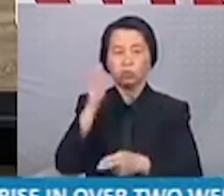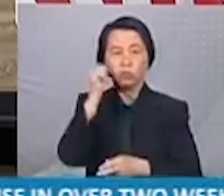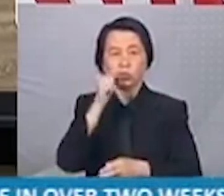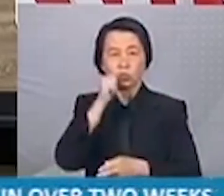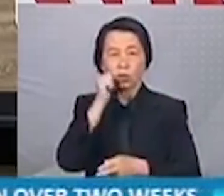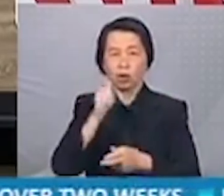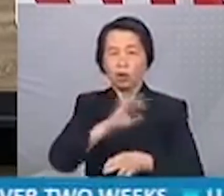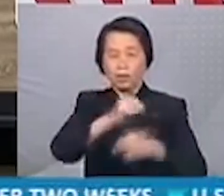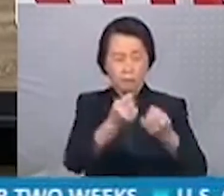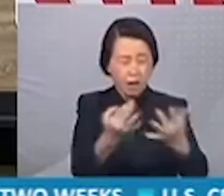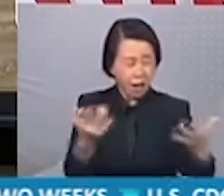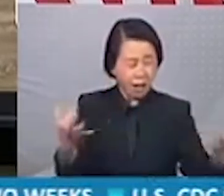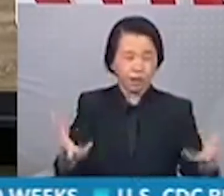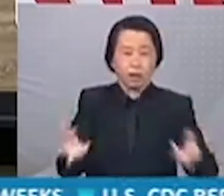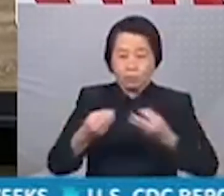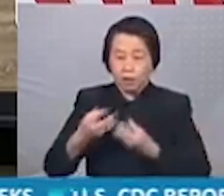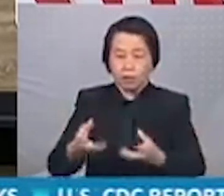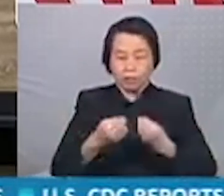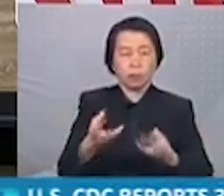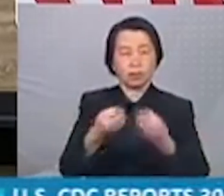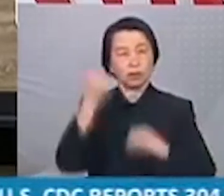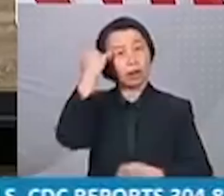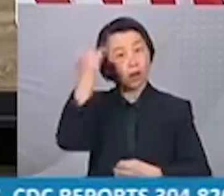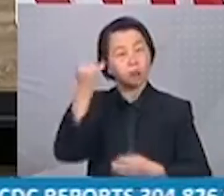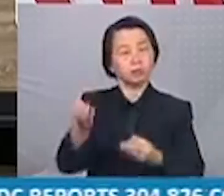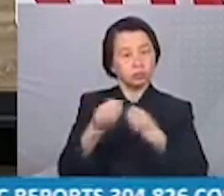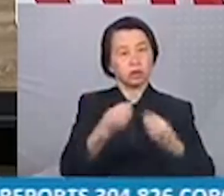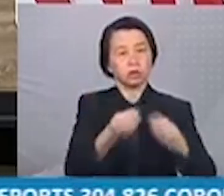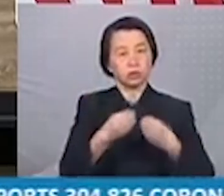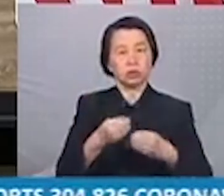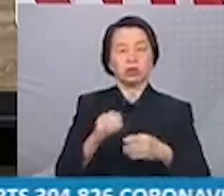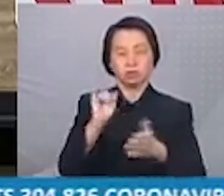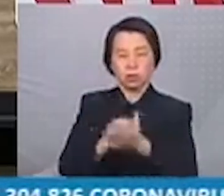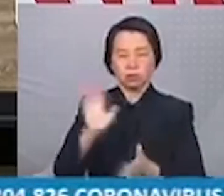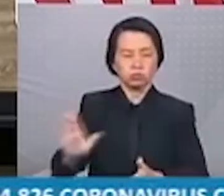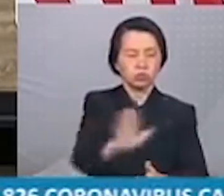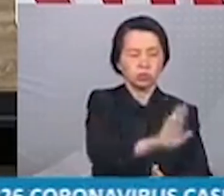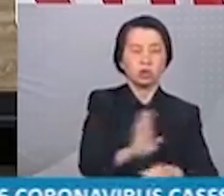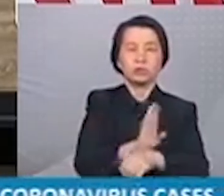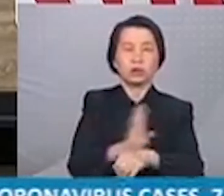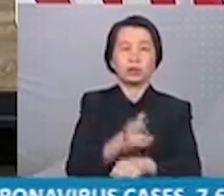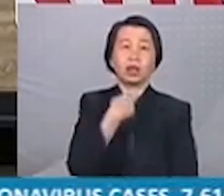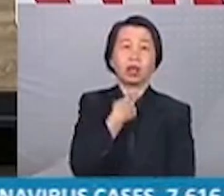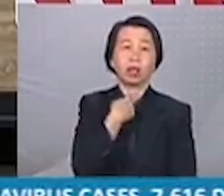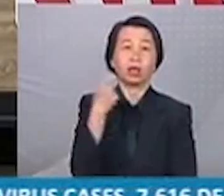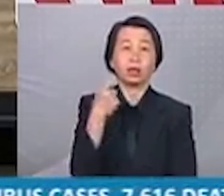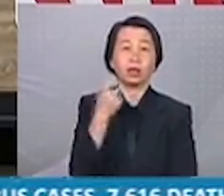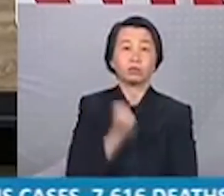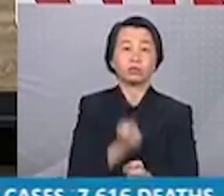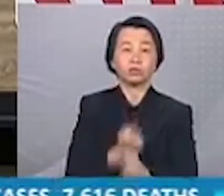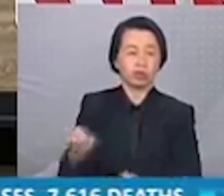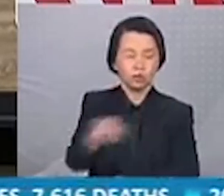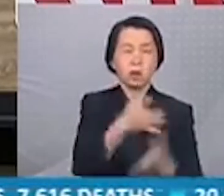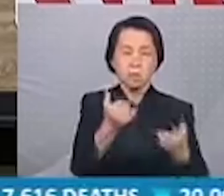banyak lagi rata-rata memberikan pandangan bahwa penjagaan mereka amat terjejas dan mereka